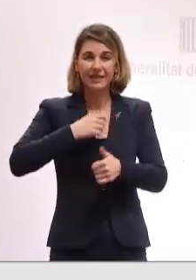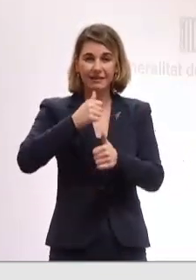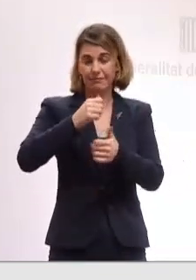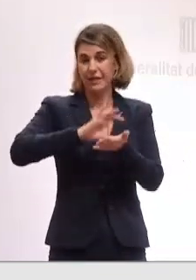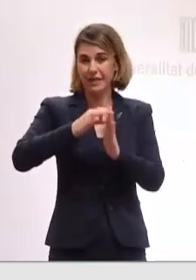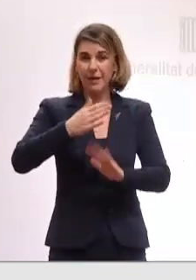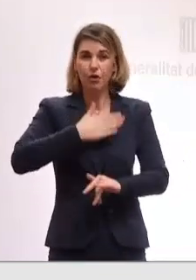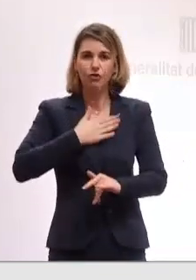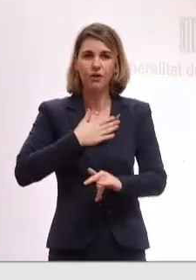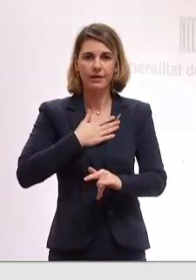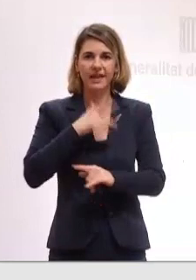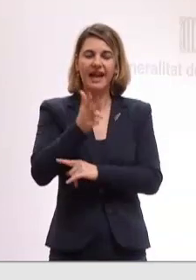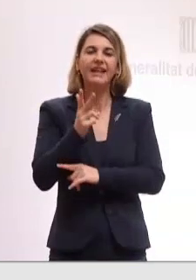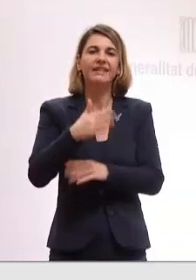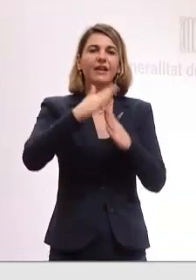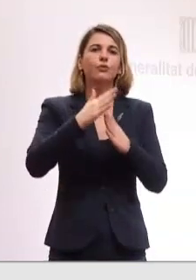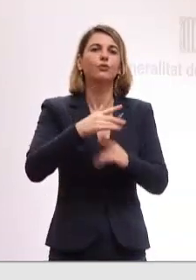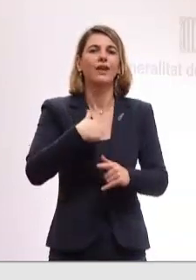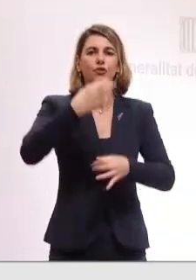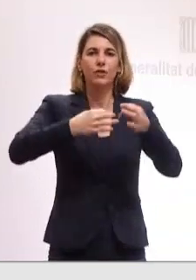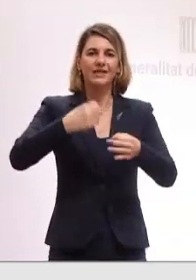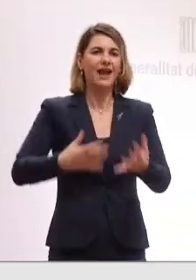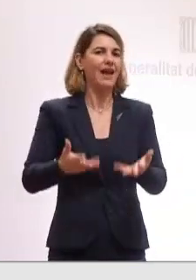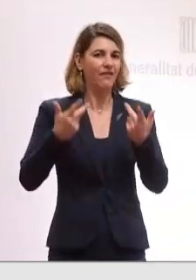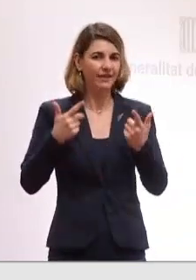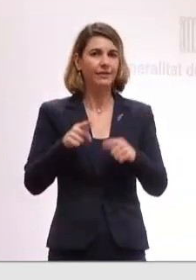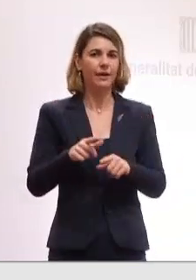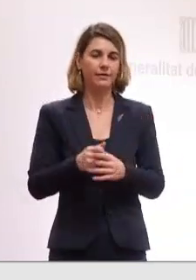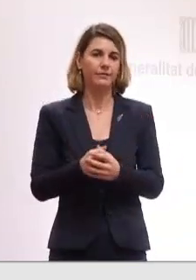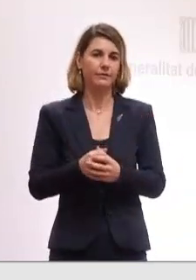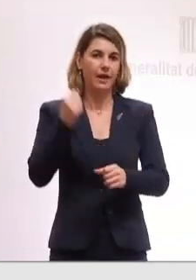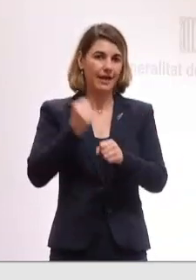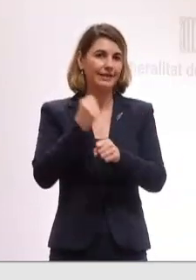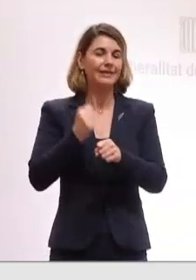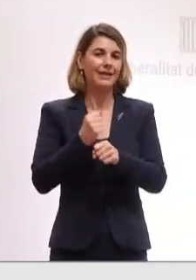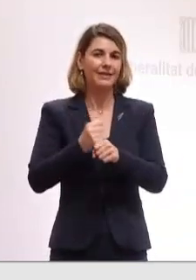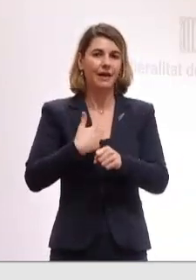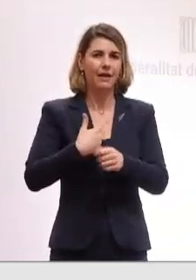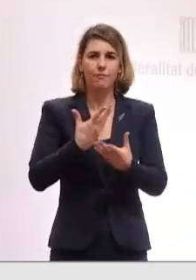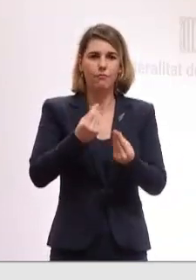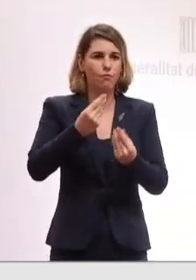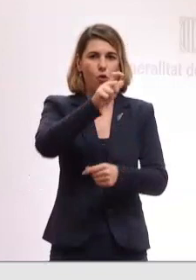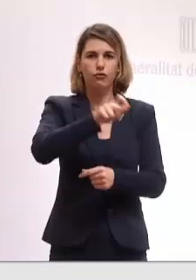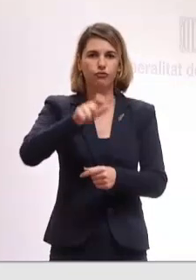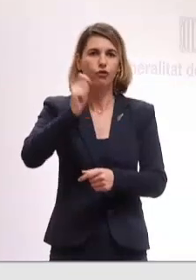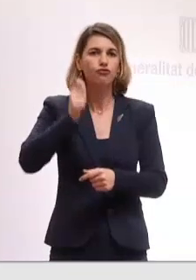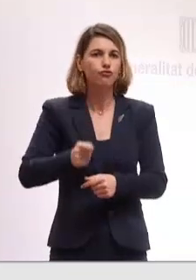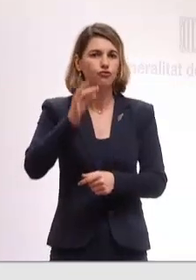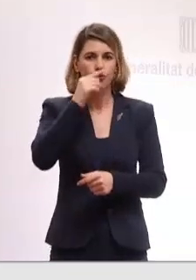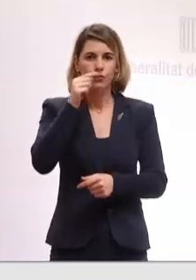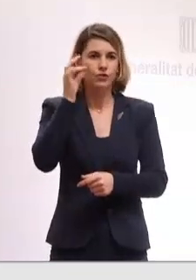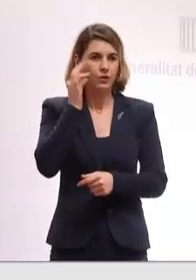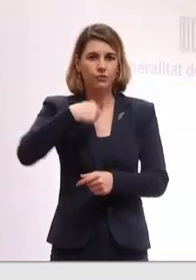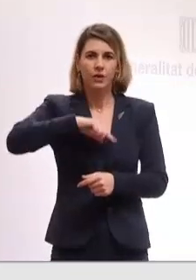garantir el dret a la tutela judicial efectiva en la tasca callada de centenars de jutges i jutgesses.